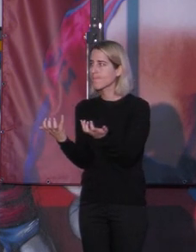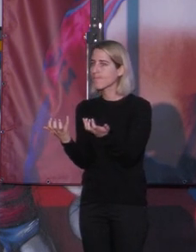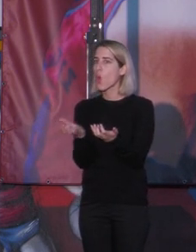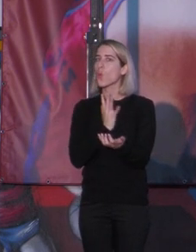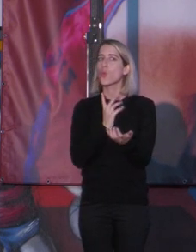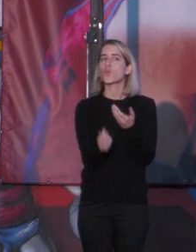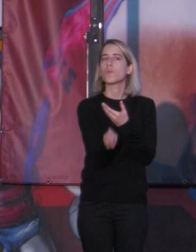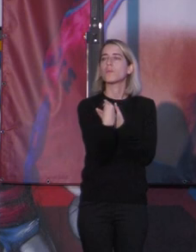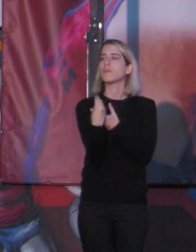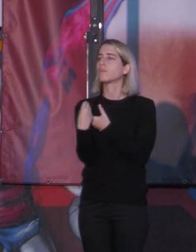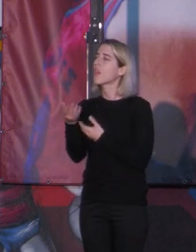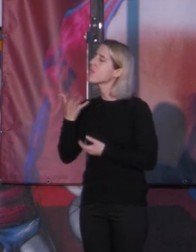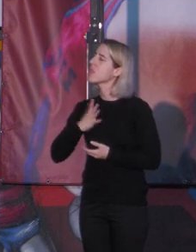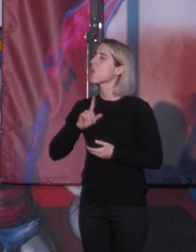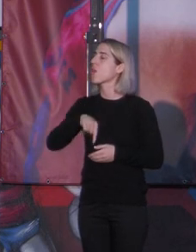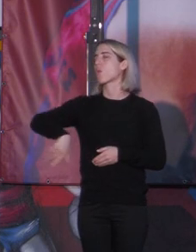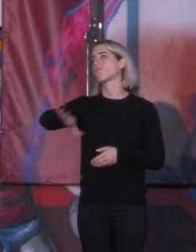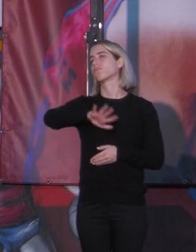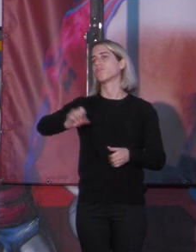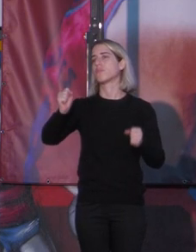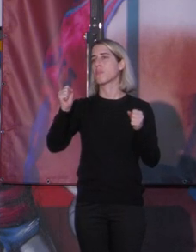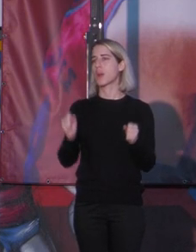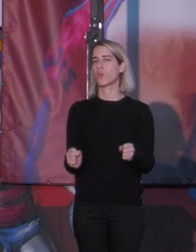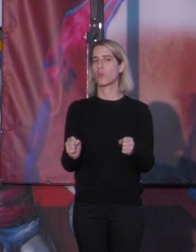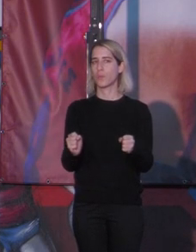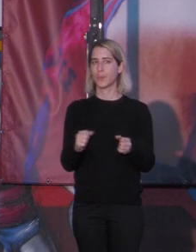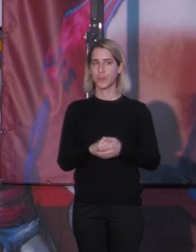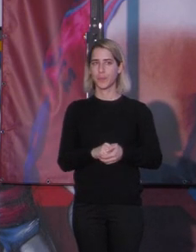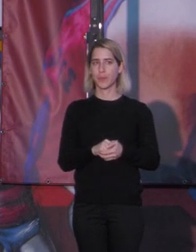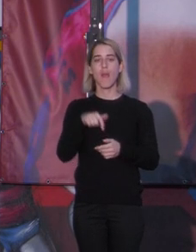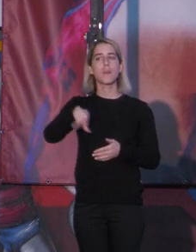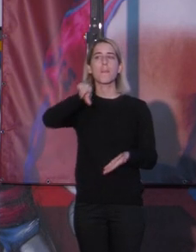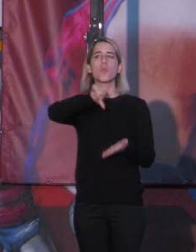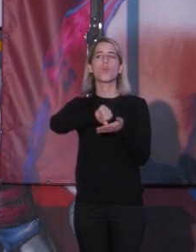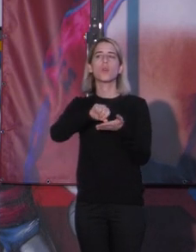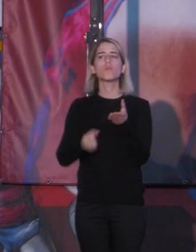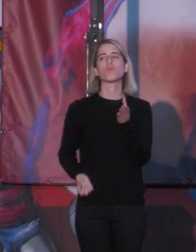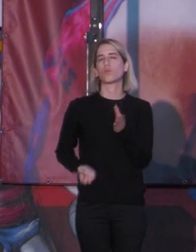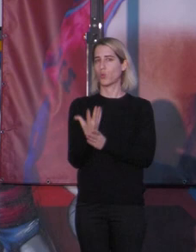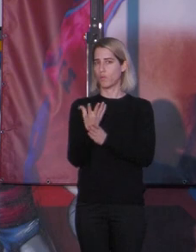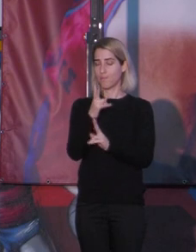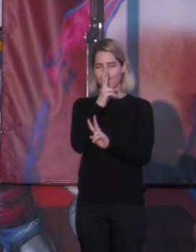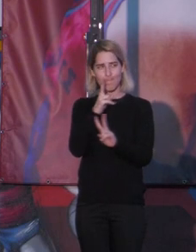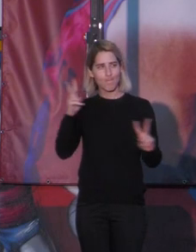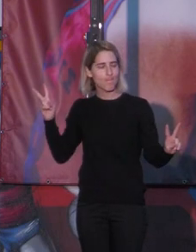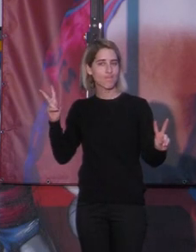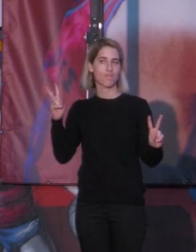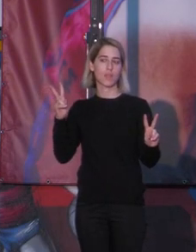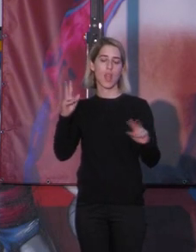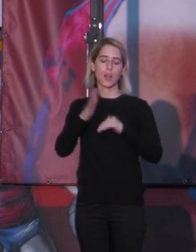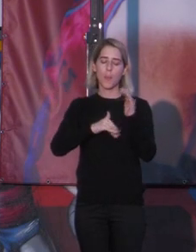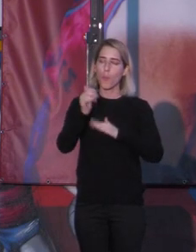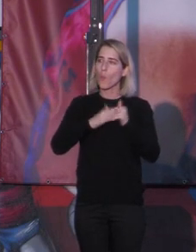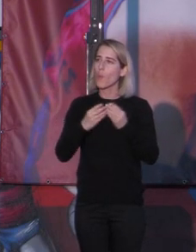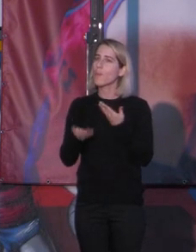πάρα πολλούς που επιθυμούν να ζουν στη Νέα Σμύρνη. Σε μια πολύ σύγχρονη, καθαρή, με υποδομές